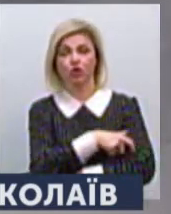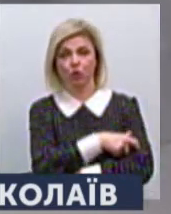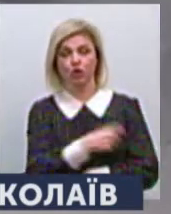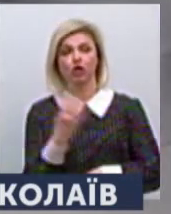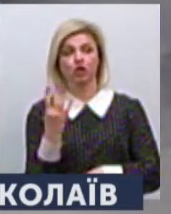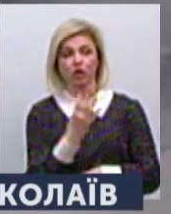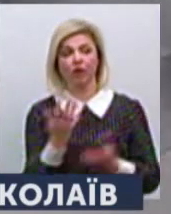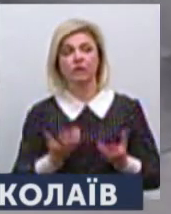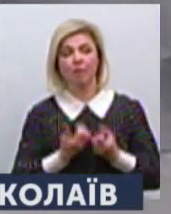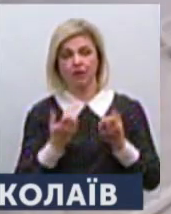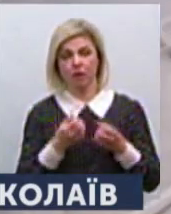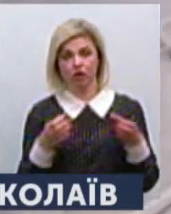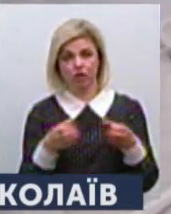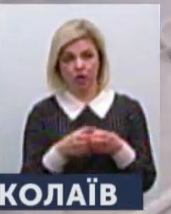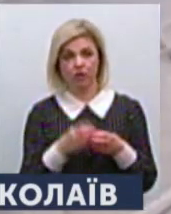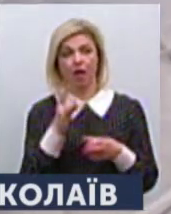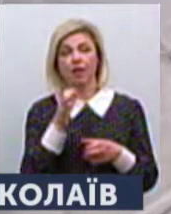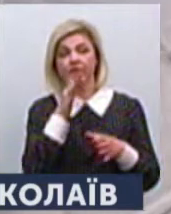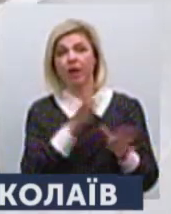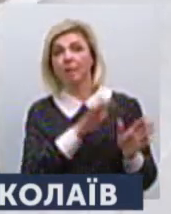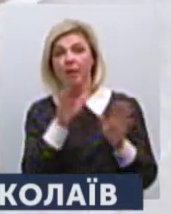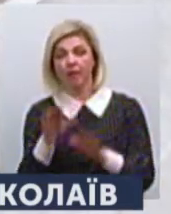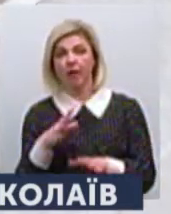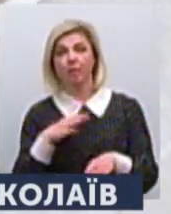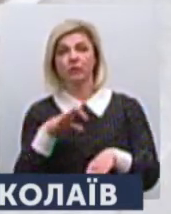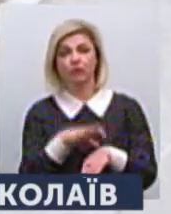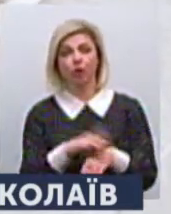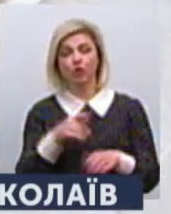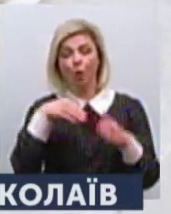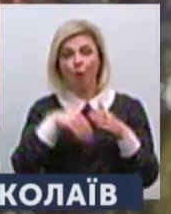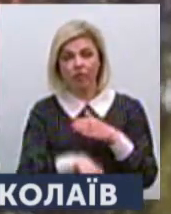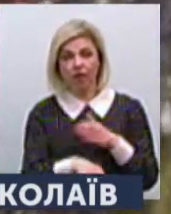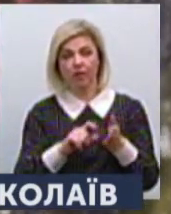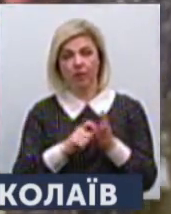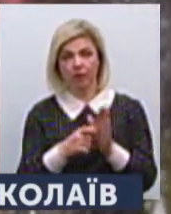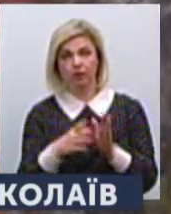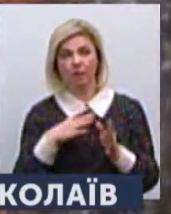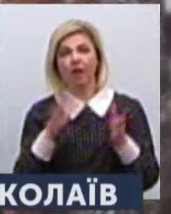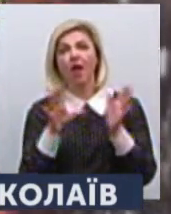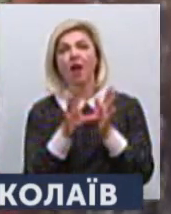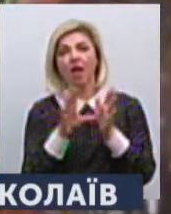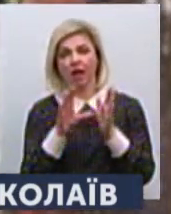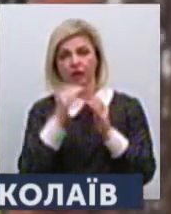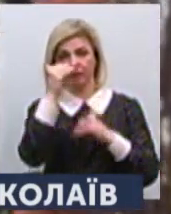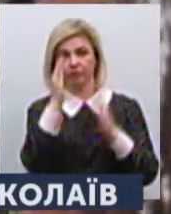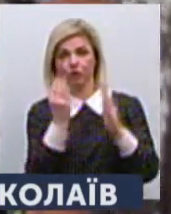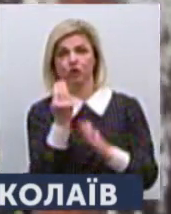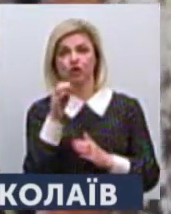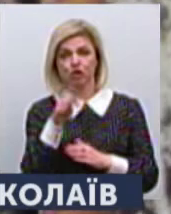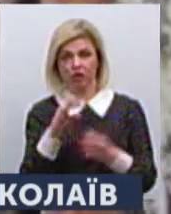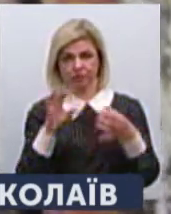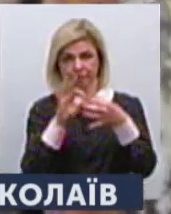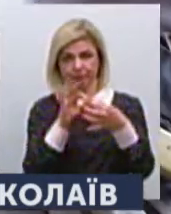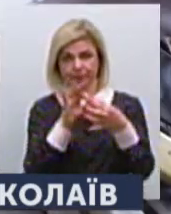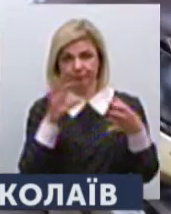державної пожежно-рятувальної частини. По прибуттю було встановлено, що в підвальному приміщенні сталося замикання електрощитової. На місці події